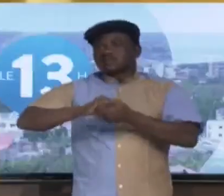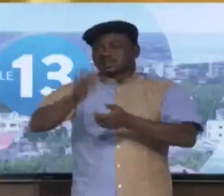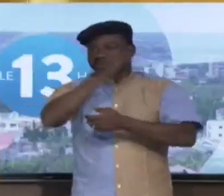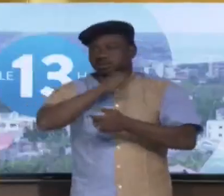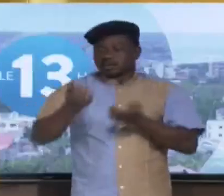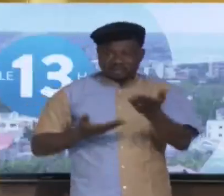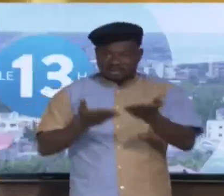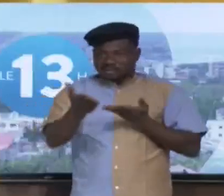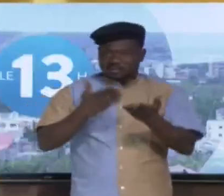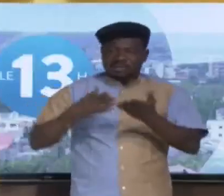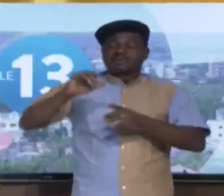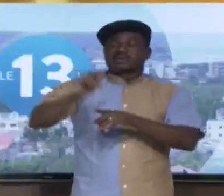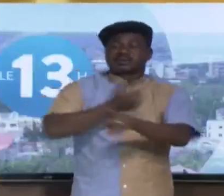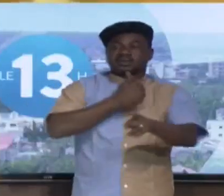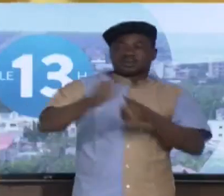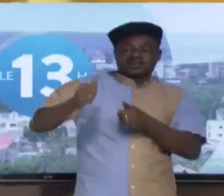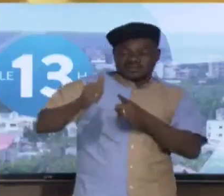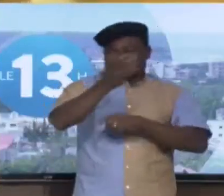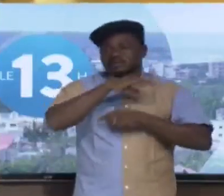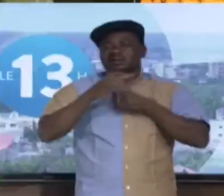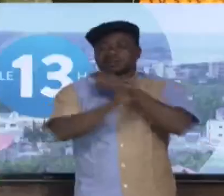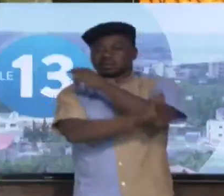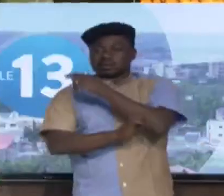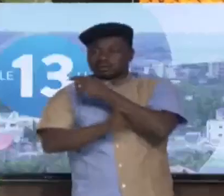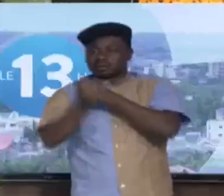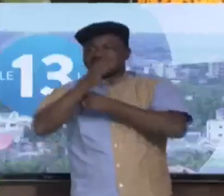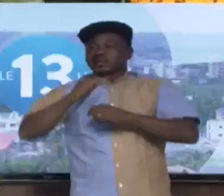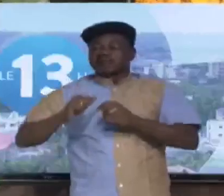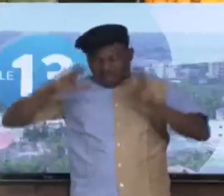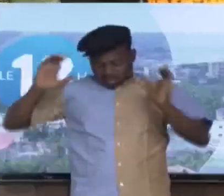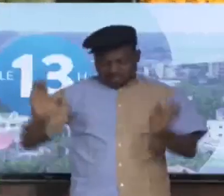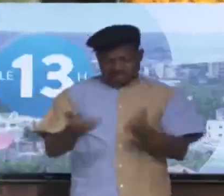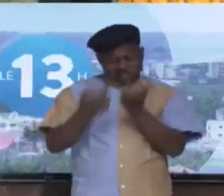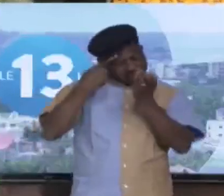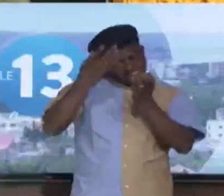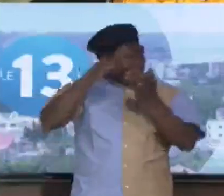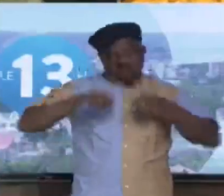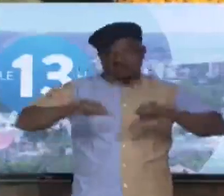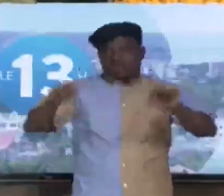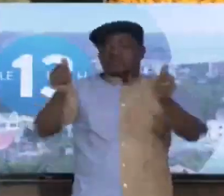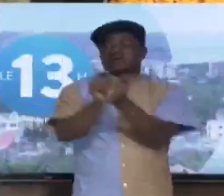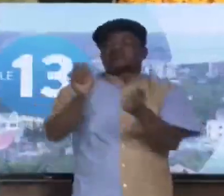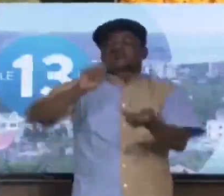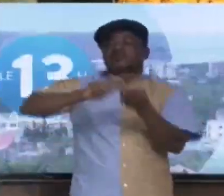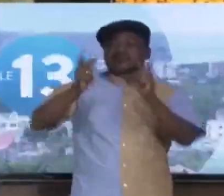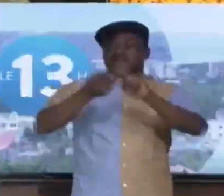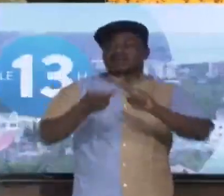Ils encouragent le ministère à plus d'initiatives dans ce sens avec d'autres partenaires du Burkina Faso.